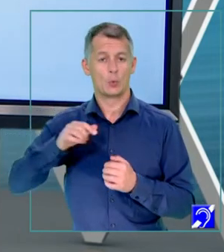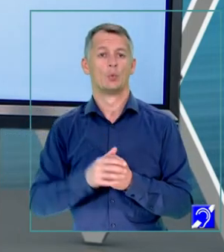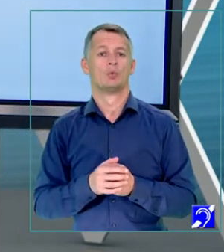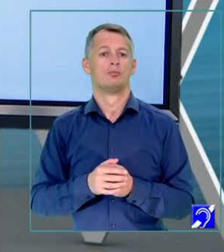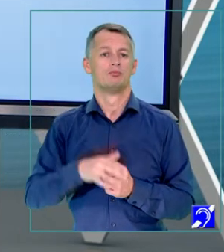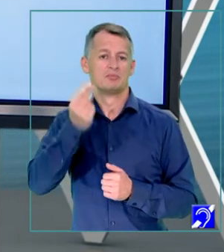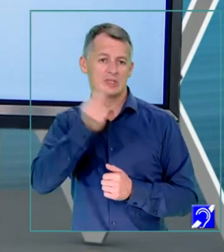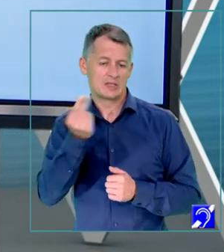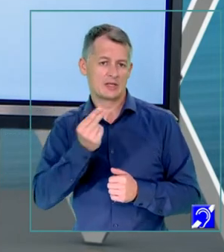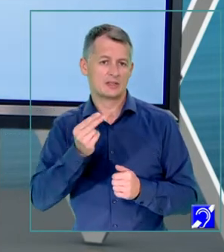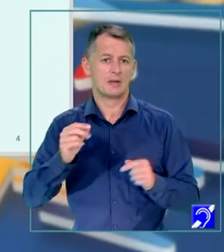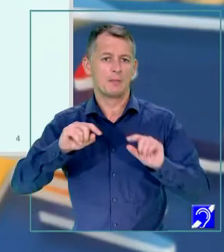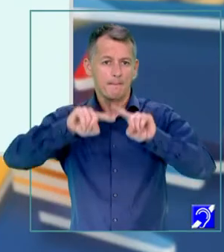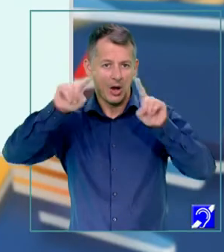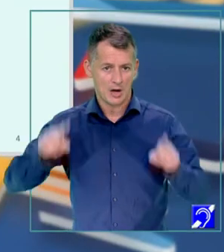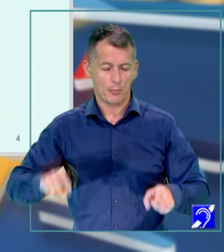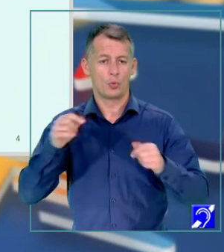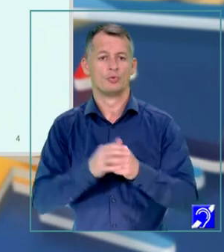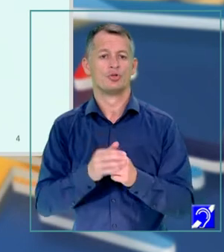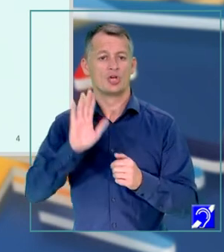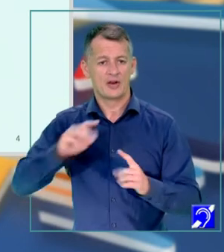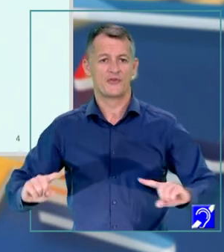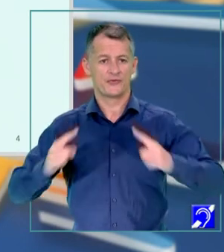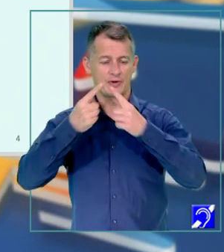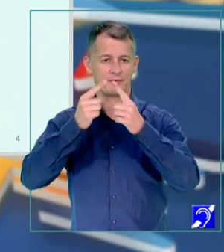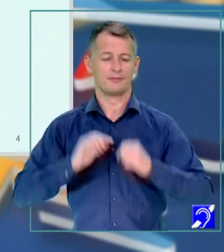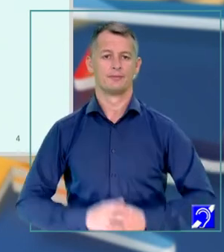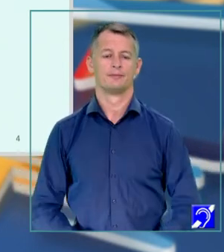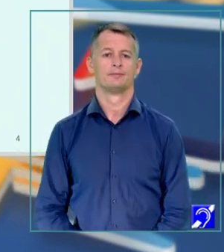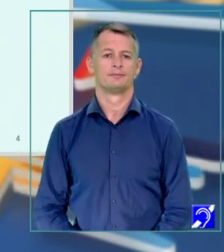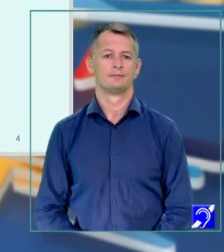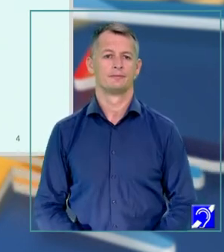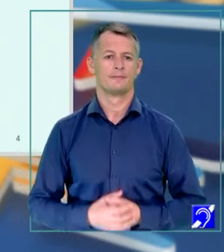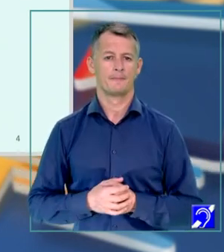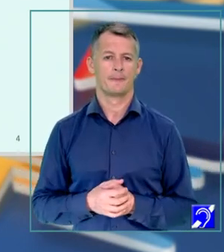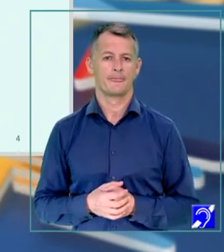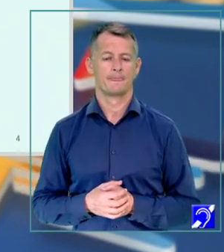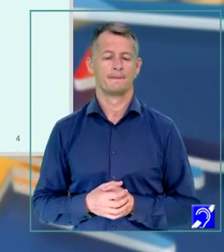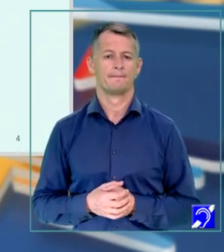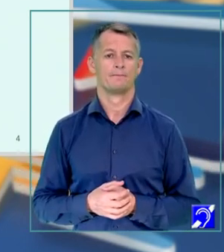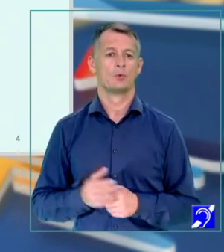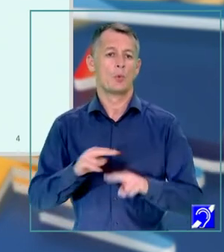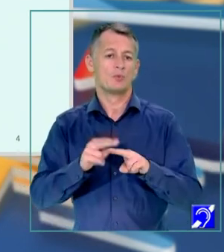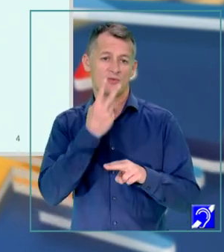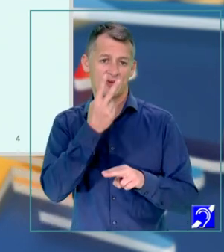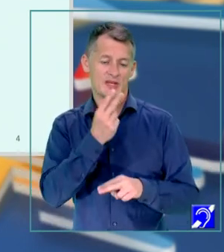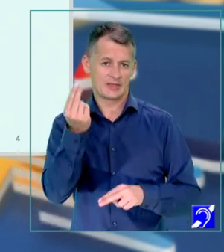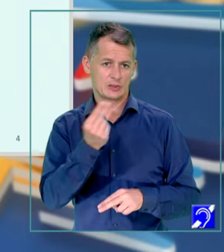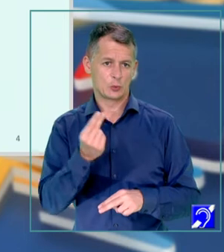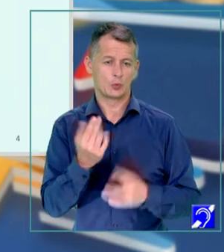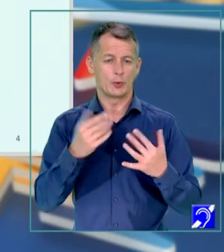ramurile în jos și cu în vârf al parabolei după cum se vede in figura 1